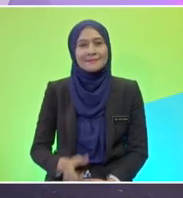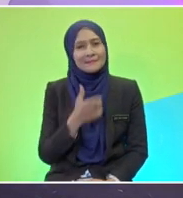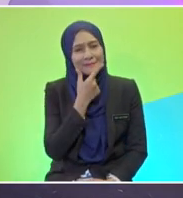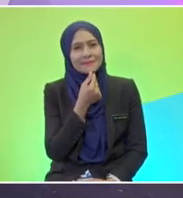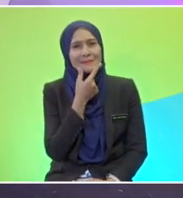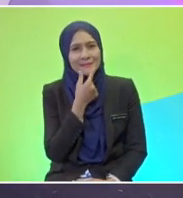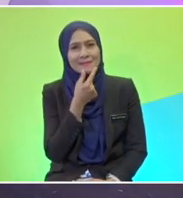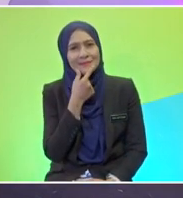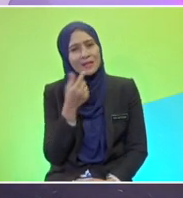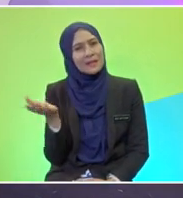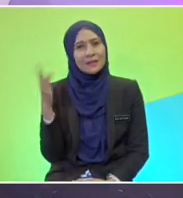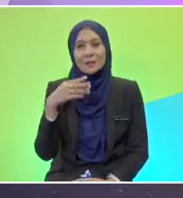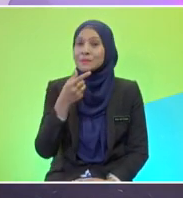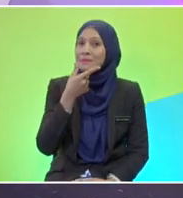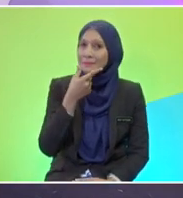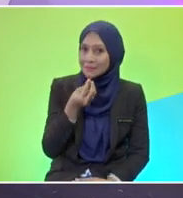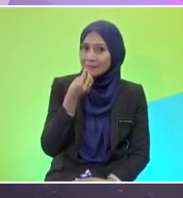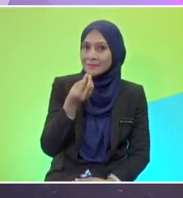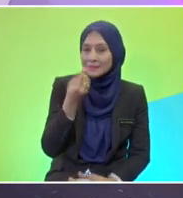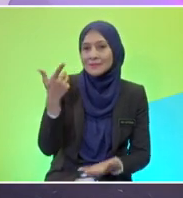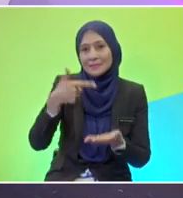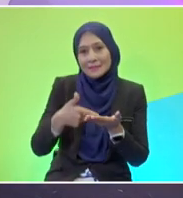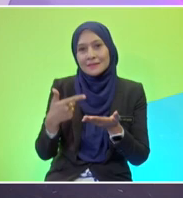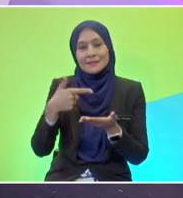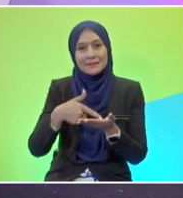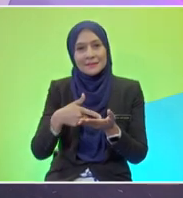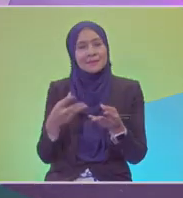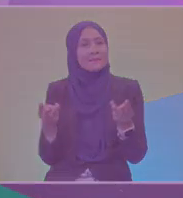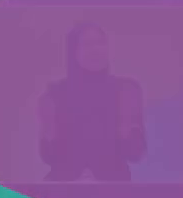Sedaplah. Jom kita makan lagi apa? Nak lagi 1, cikgu?